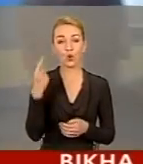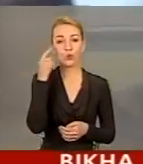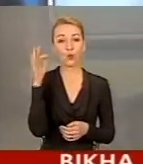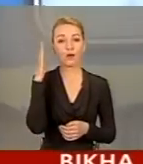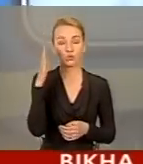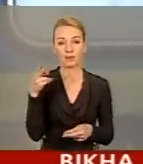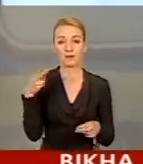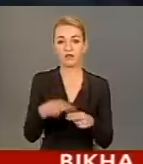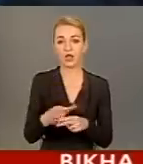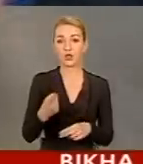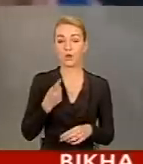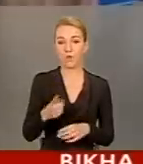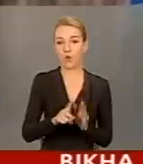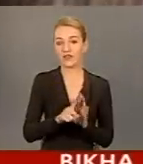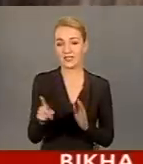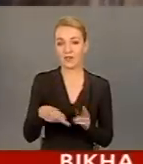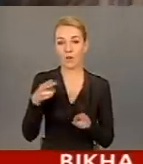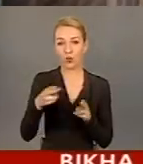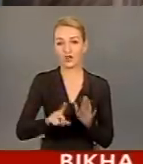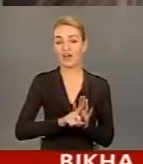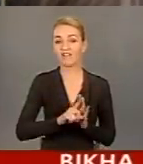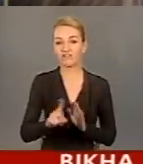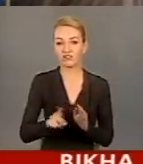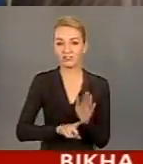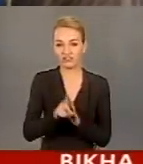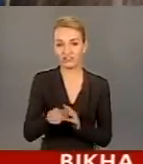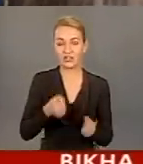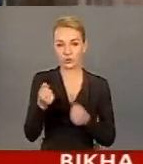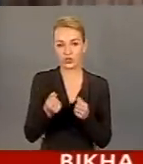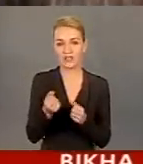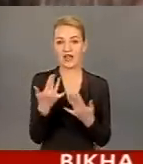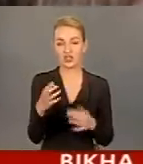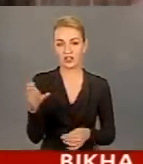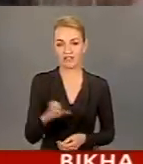перериває провідниця. Потяг вирушить за лічені хвилини.